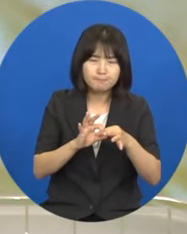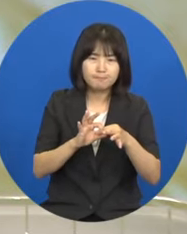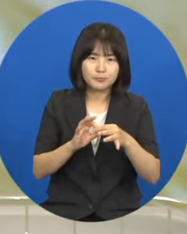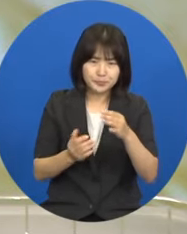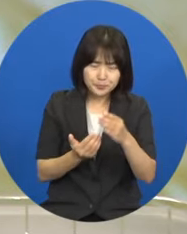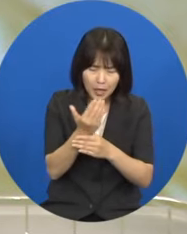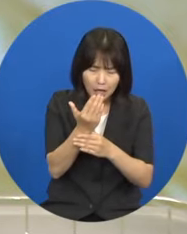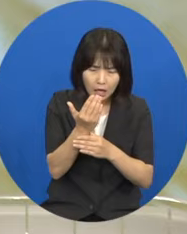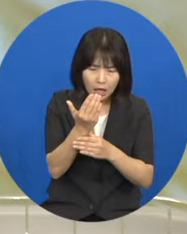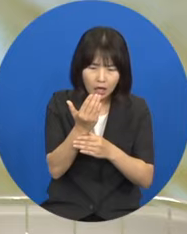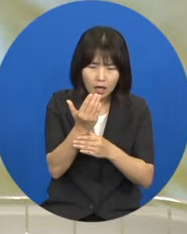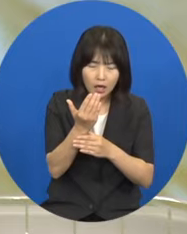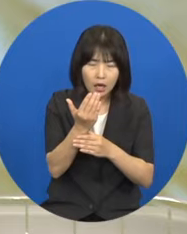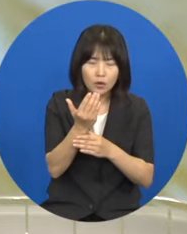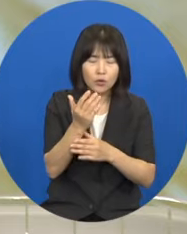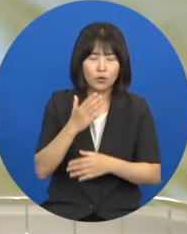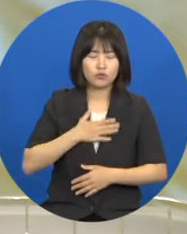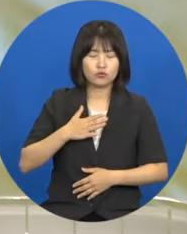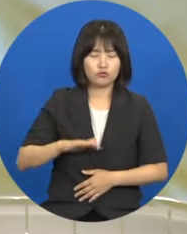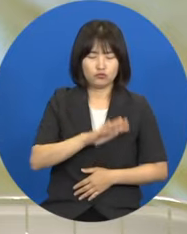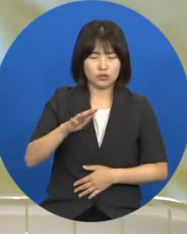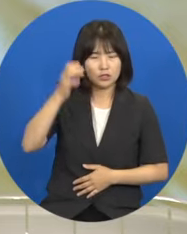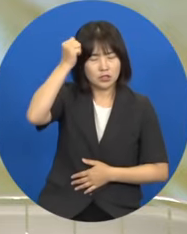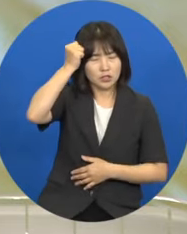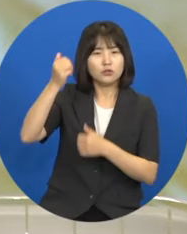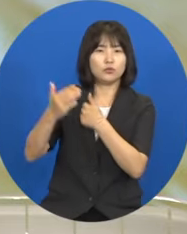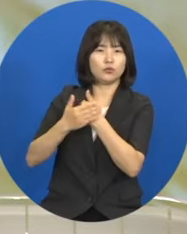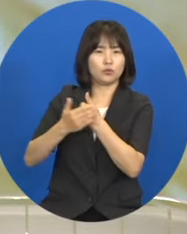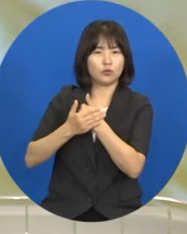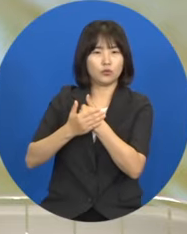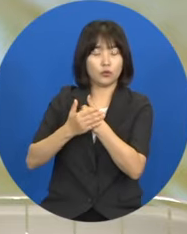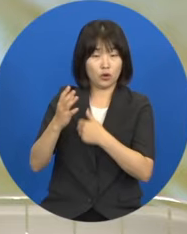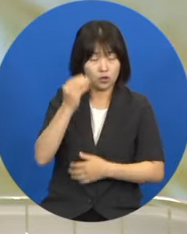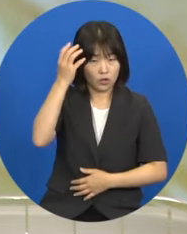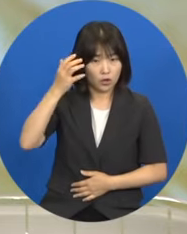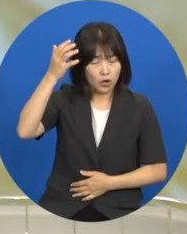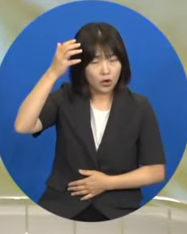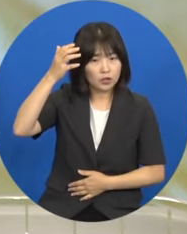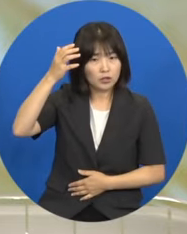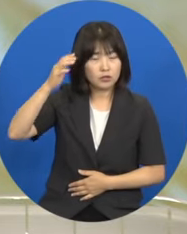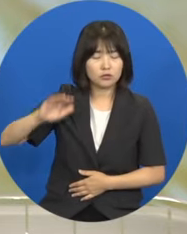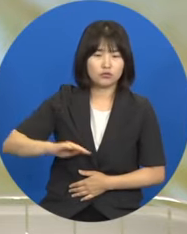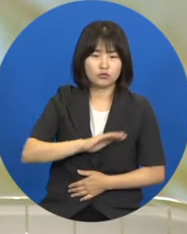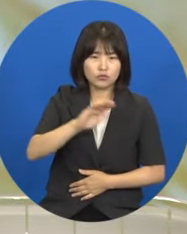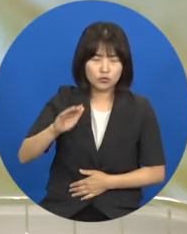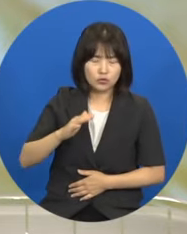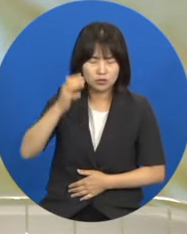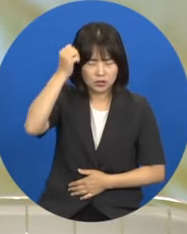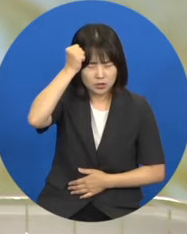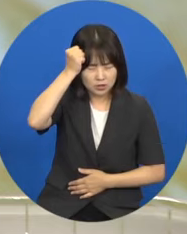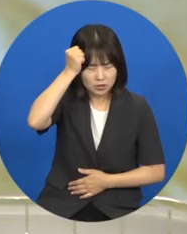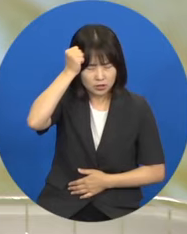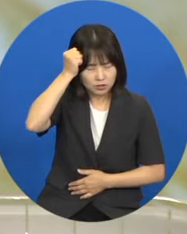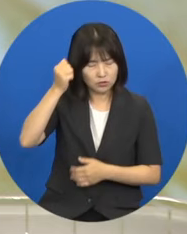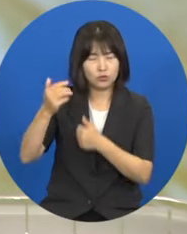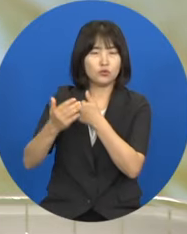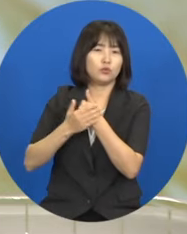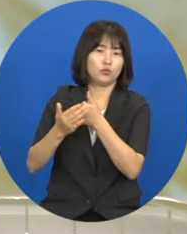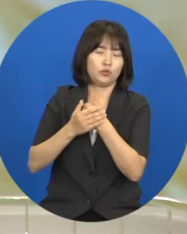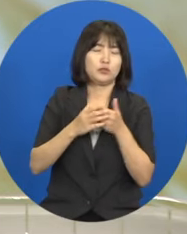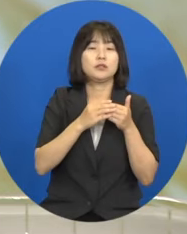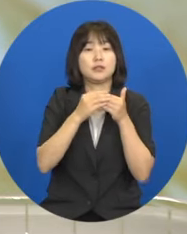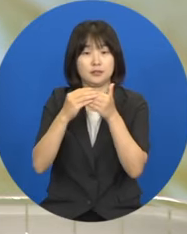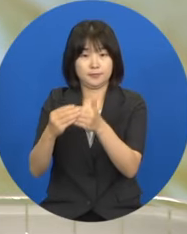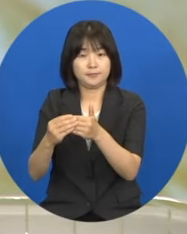사건으로 기억하게 하십니다. 성령께서 기억할 수 있도록 우리를 도우시고 이끄신다는 말씀이